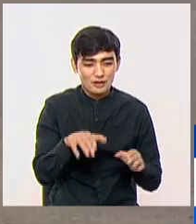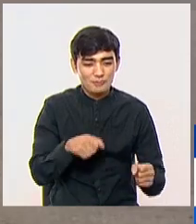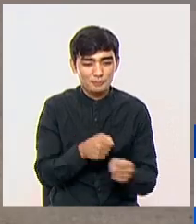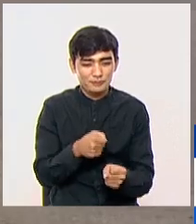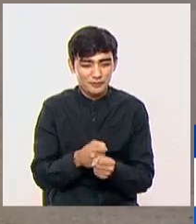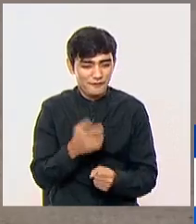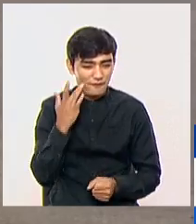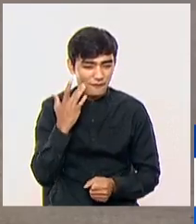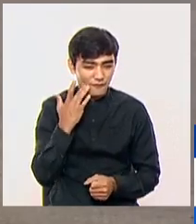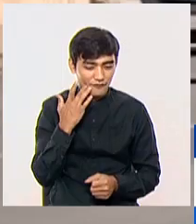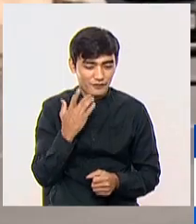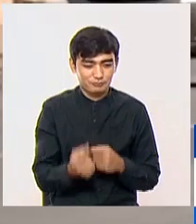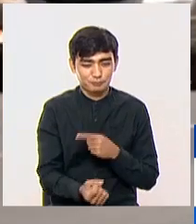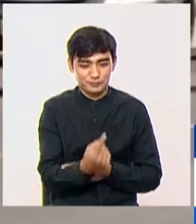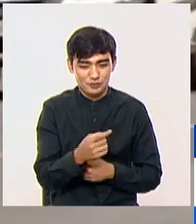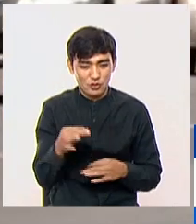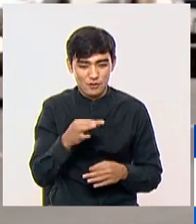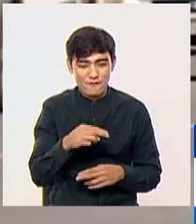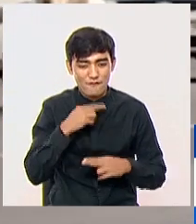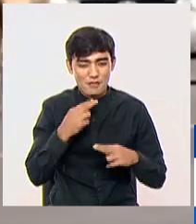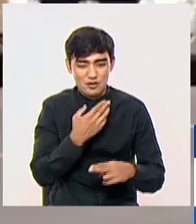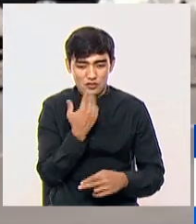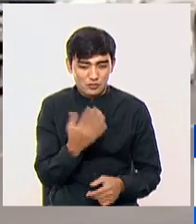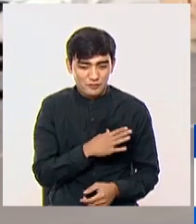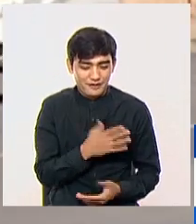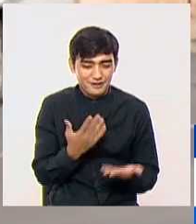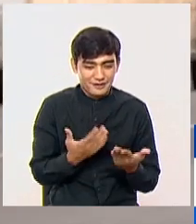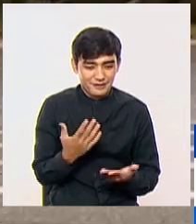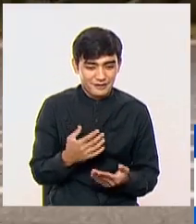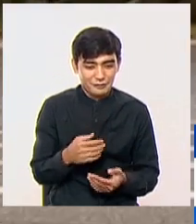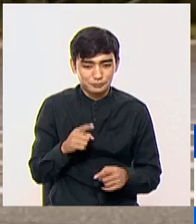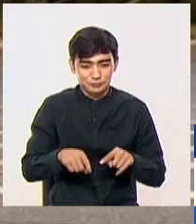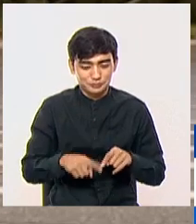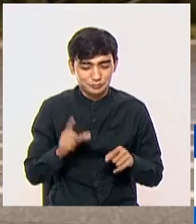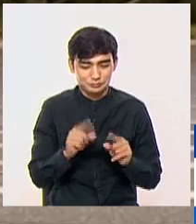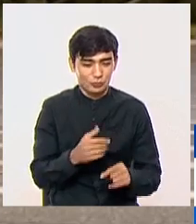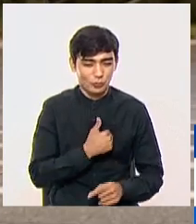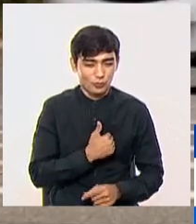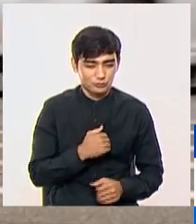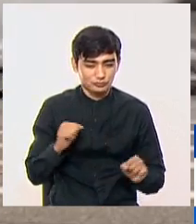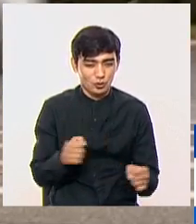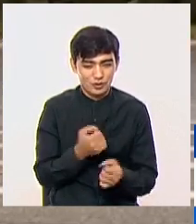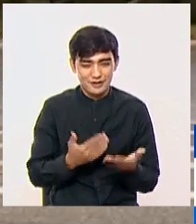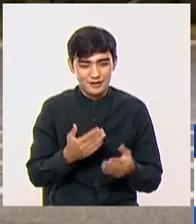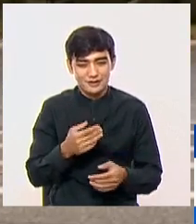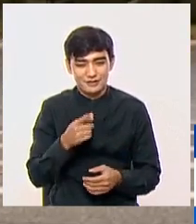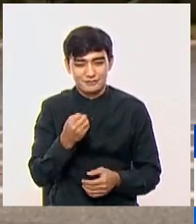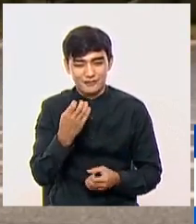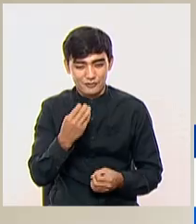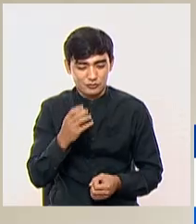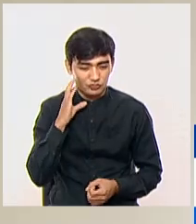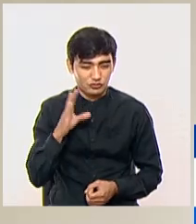происшествий чаще всего становится банальная невнимательность и желание проехать побыстрее, в том числе на запрещающий сигнал